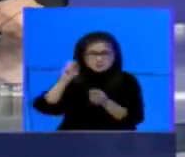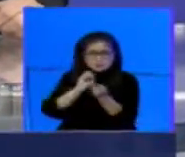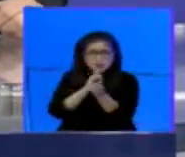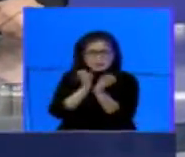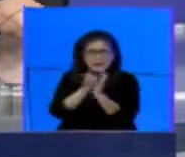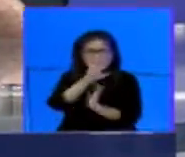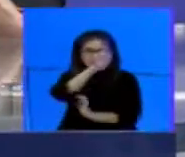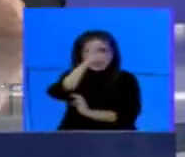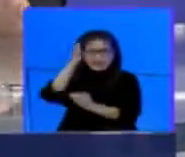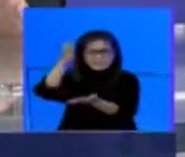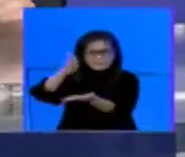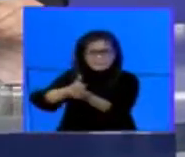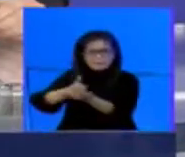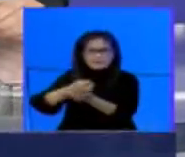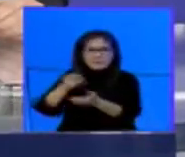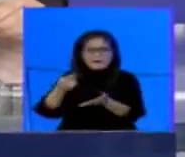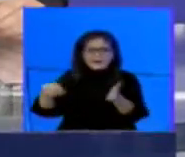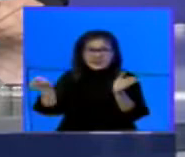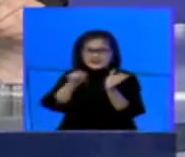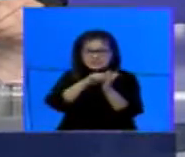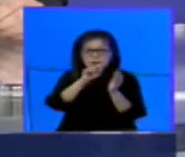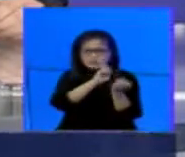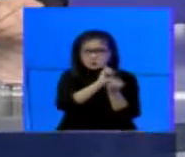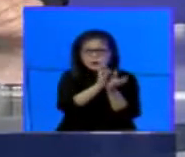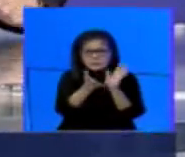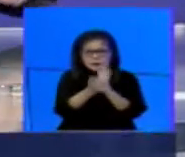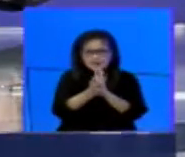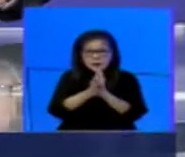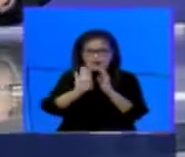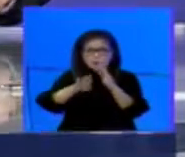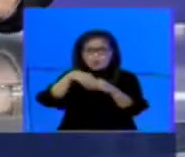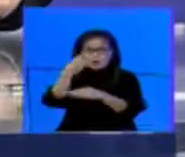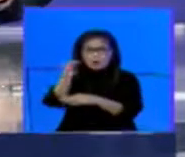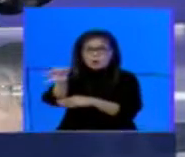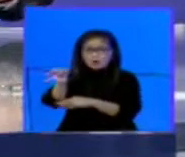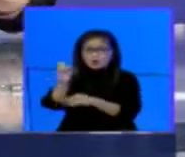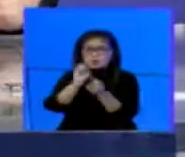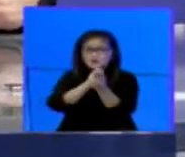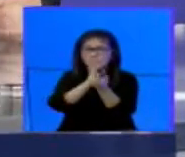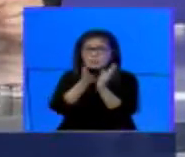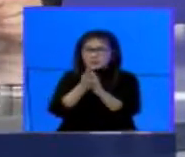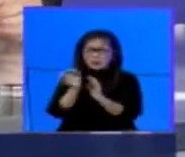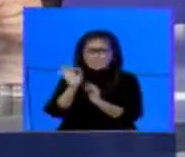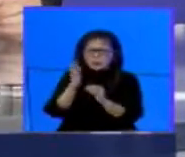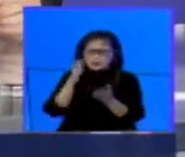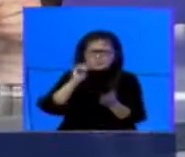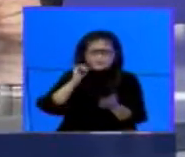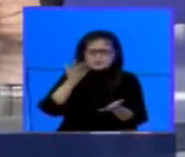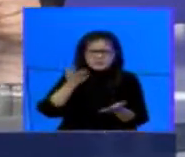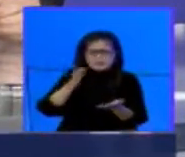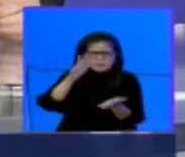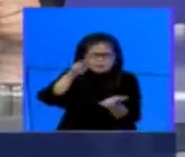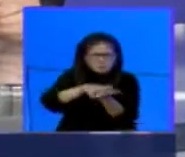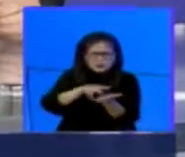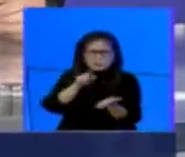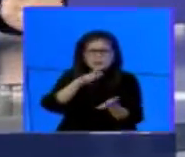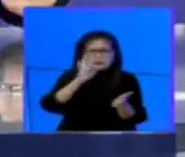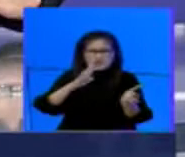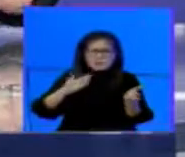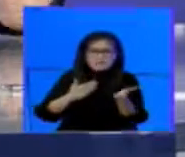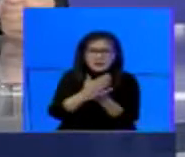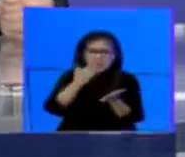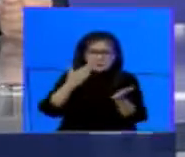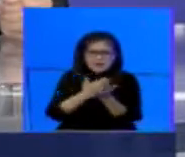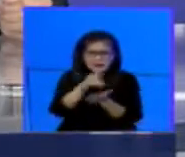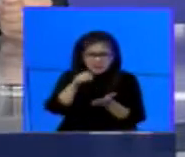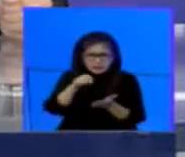dengan Gresik tidak sedikit pengendara dari luar kota Surabaya yang belum sepenuhnya mematuhi peraturan psbb yang diterapkan guna